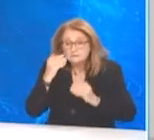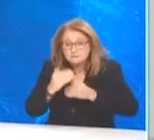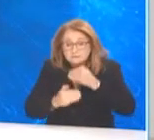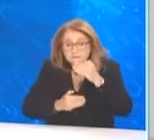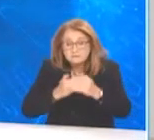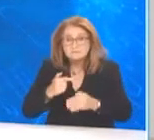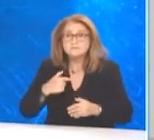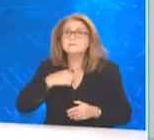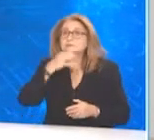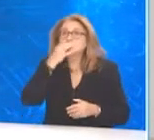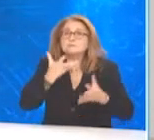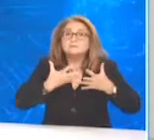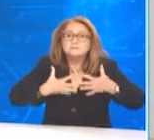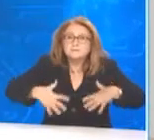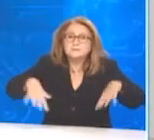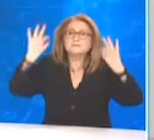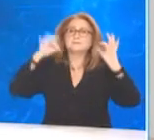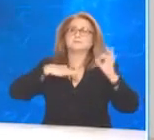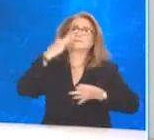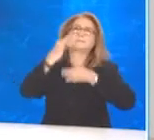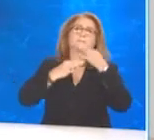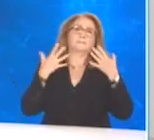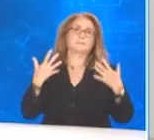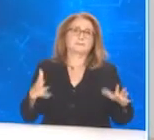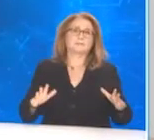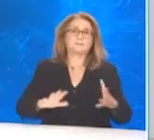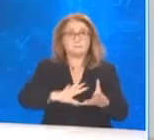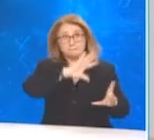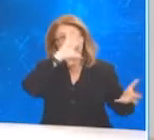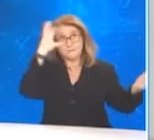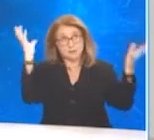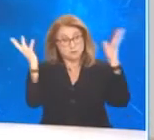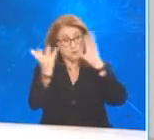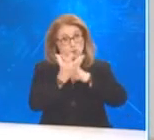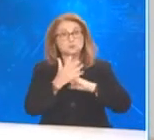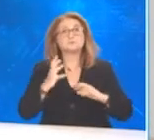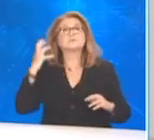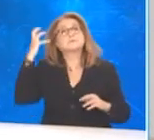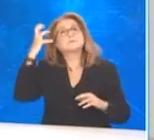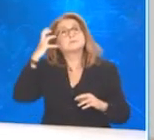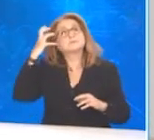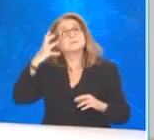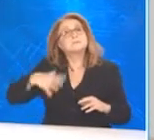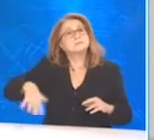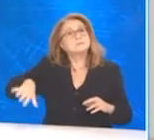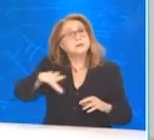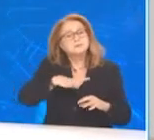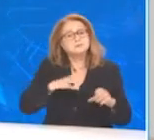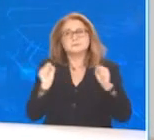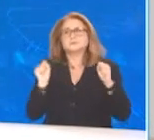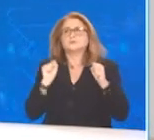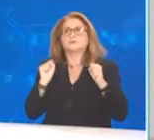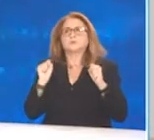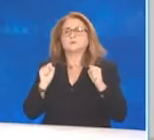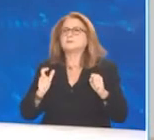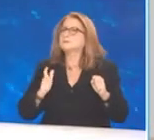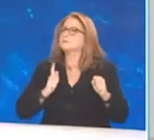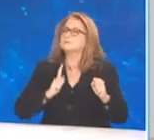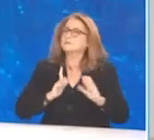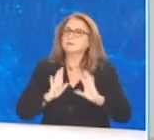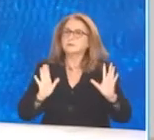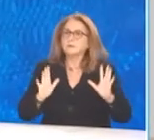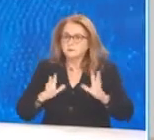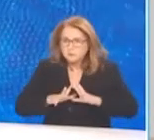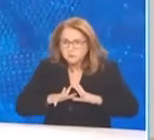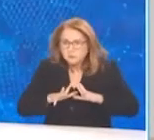έχουμε πει από την πρώτη στιγμή ότι παγκοσμίως η επιστημονική κοινότητα προφανώς έχει ευνηδιαστεί, προφανώς